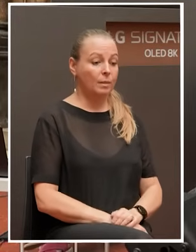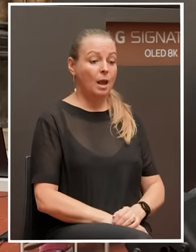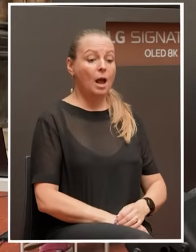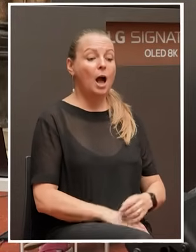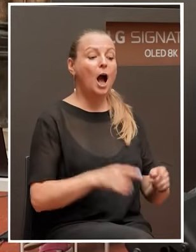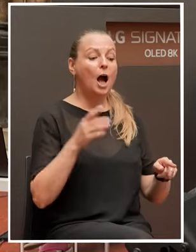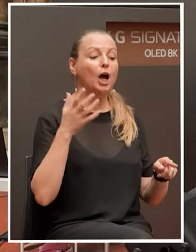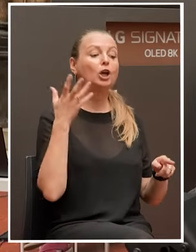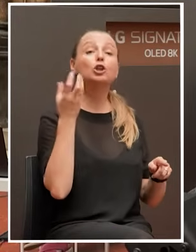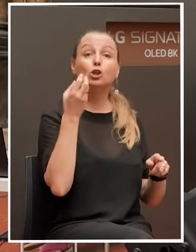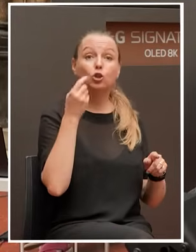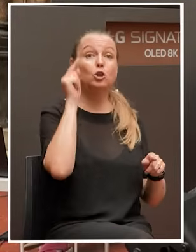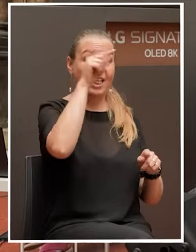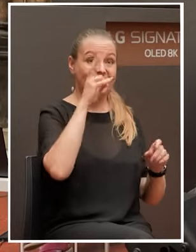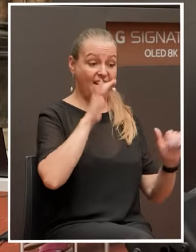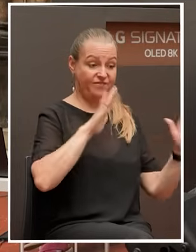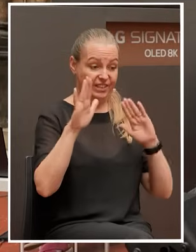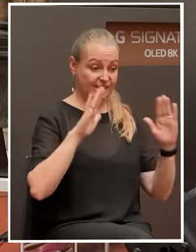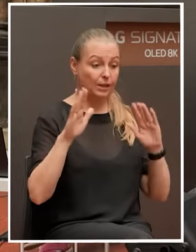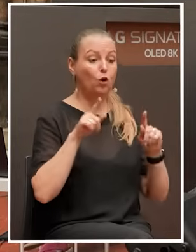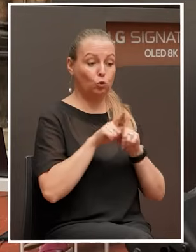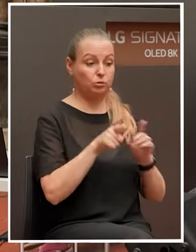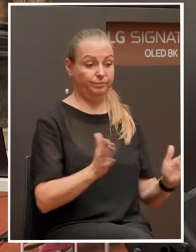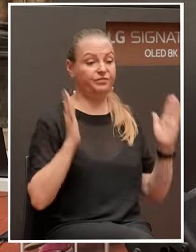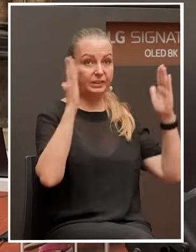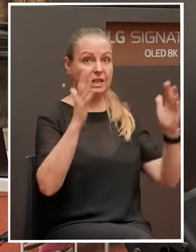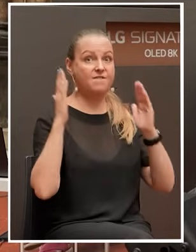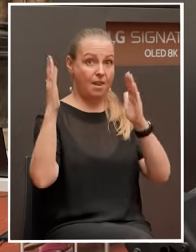Вот что он еще выставляет там. Напомню, что ему важно